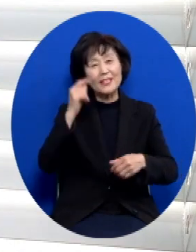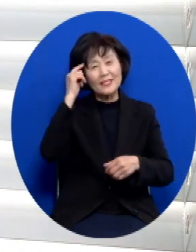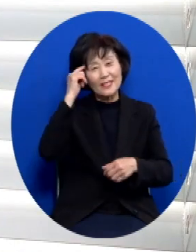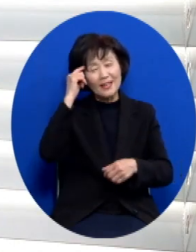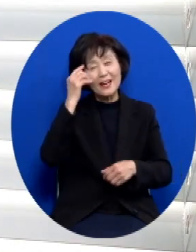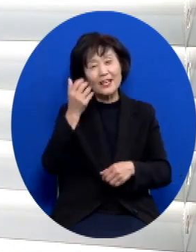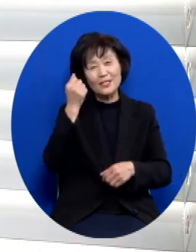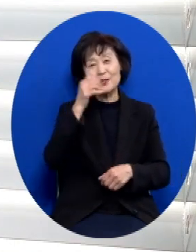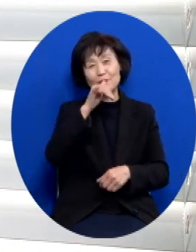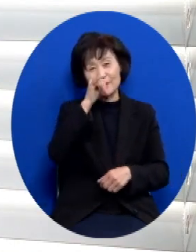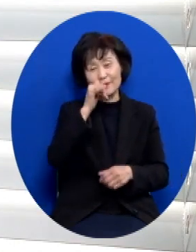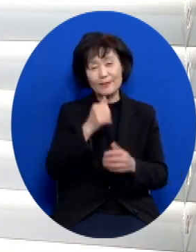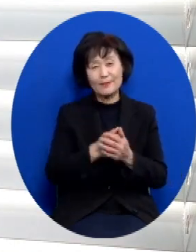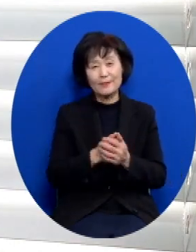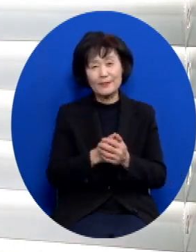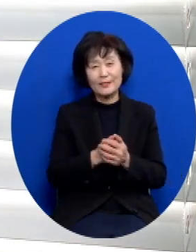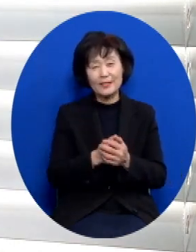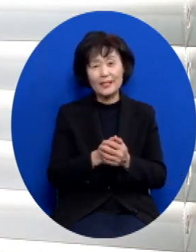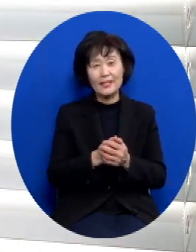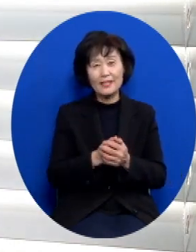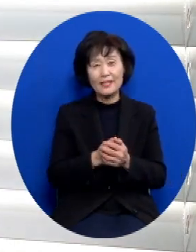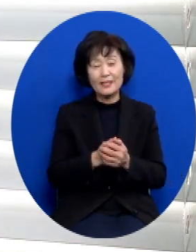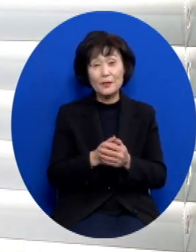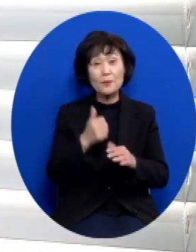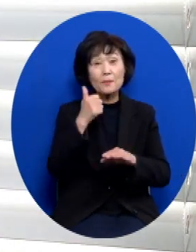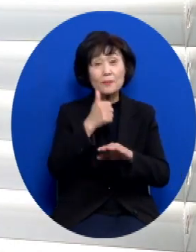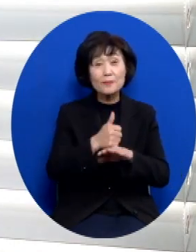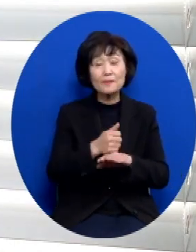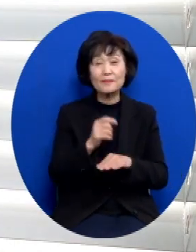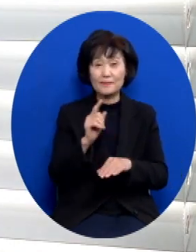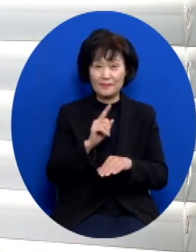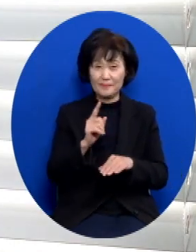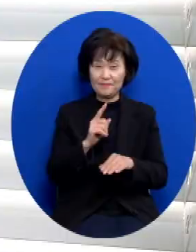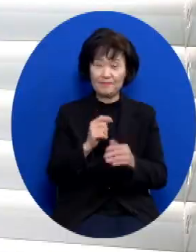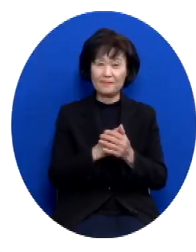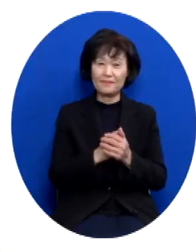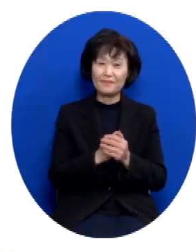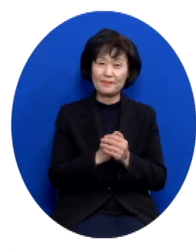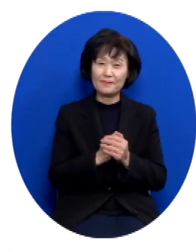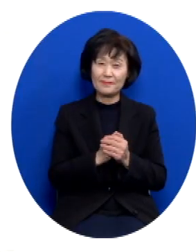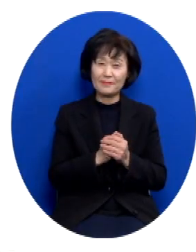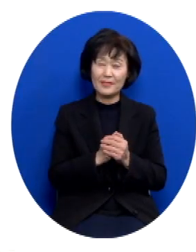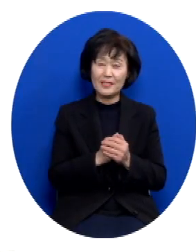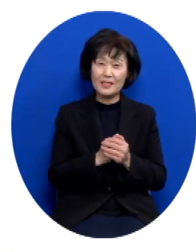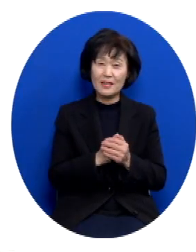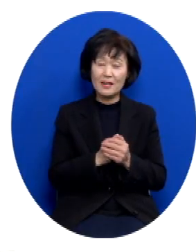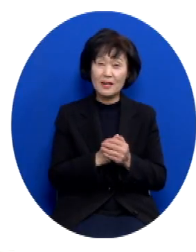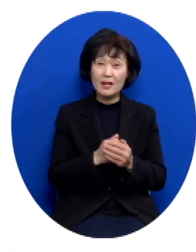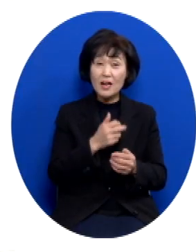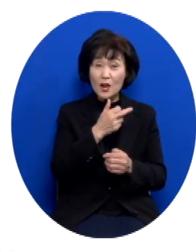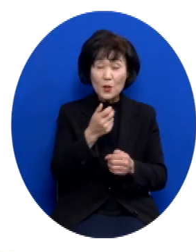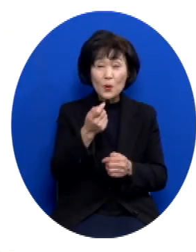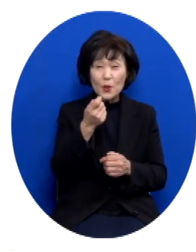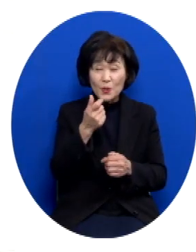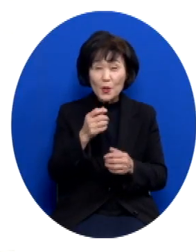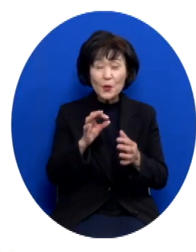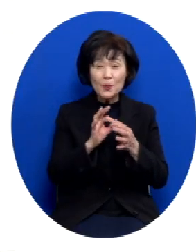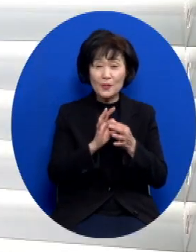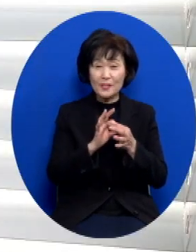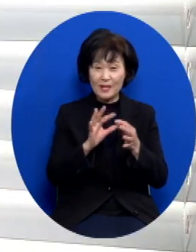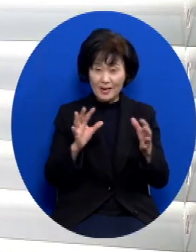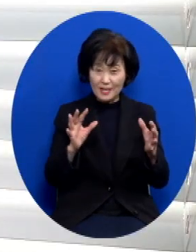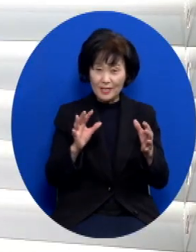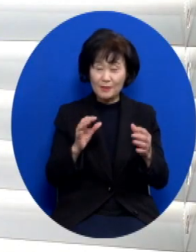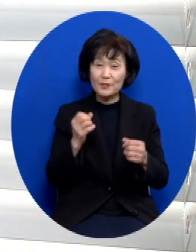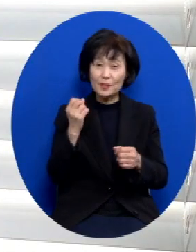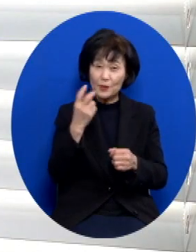갖고 또 그 안에서 이제 마지막으로 한번 크든 작든 상관없이 또